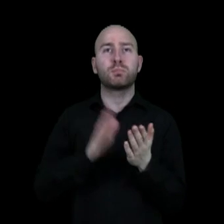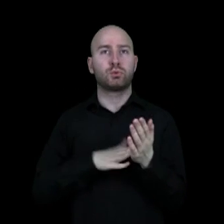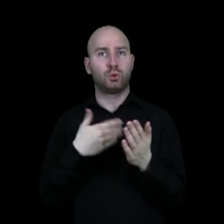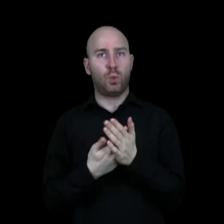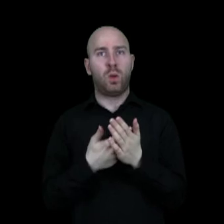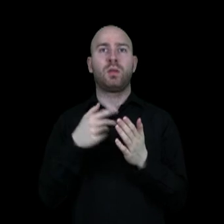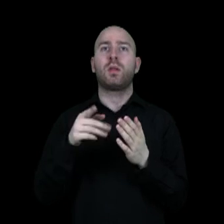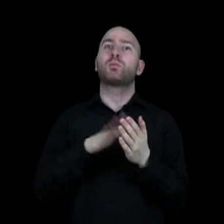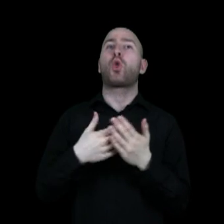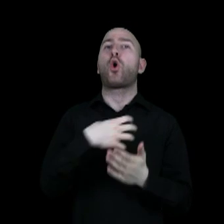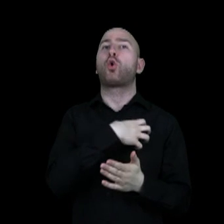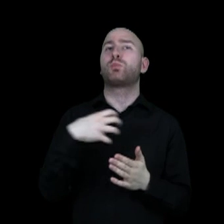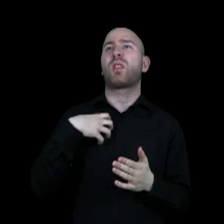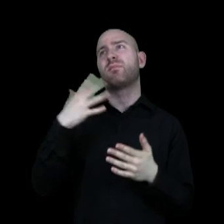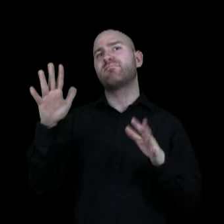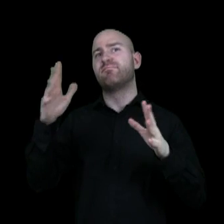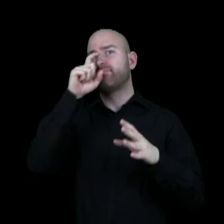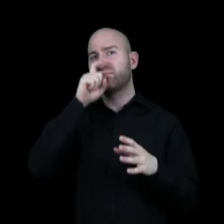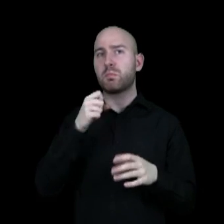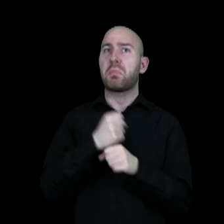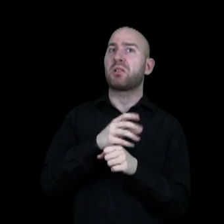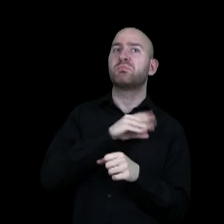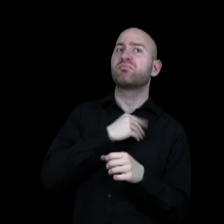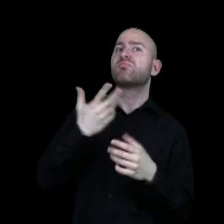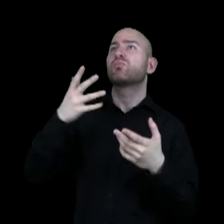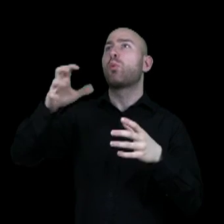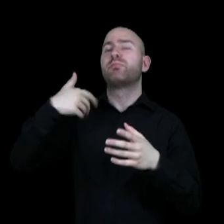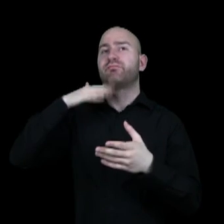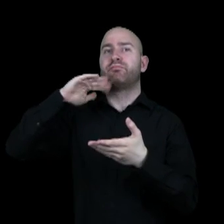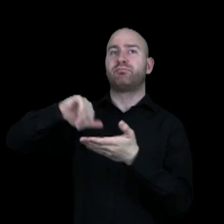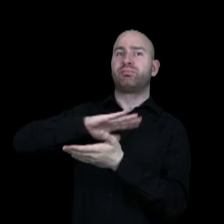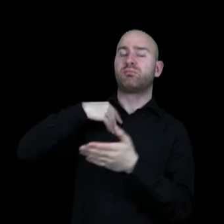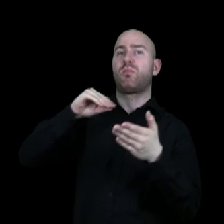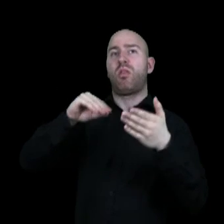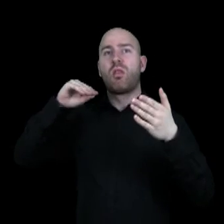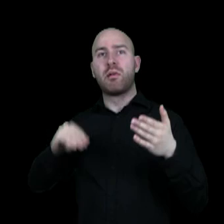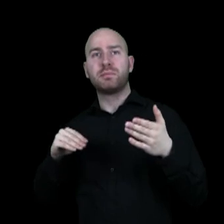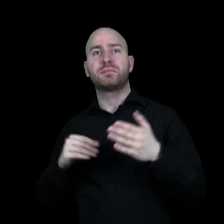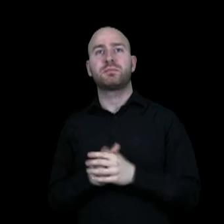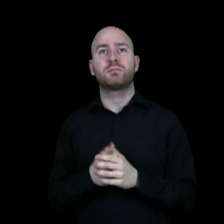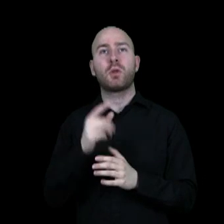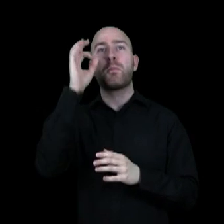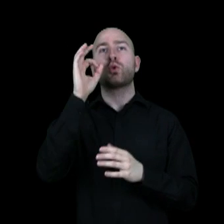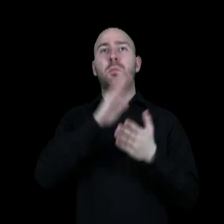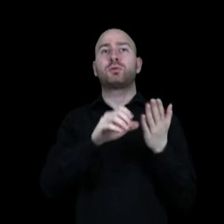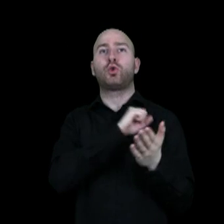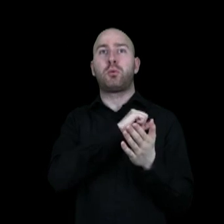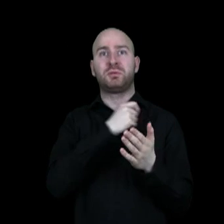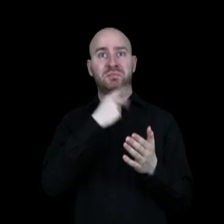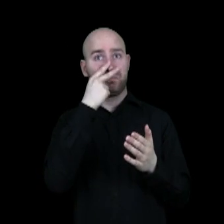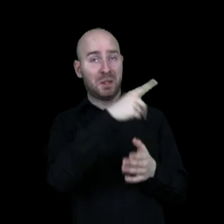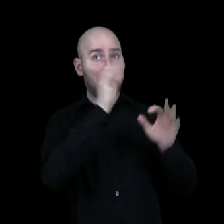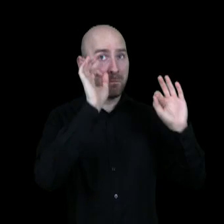intuicyjnego ponieważ w gospodarce było źle wypadłem z siły roboczej i dlatego stopa bezrobocia z pozoru wygląda dobrze